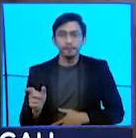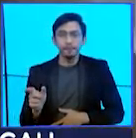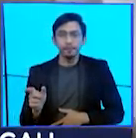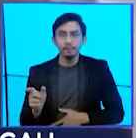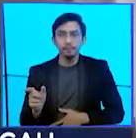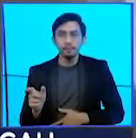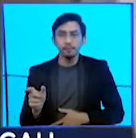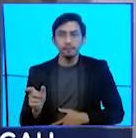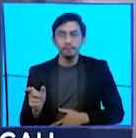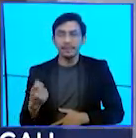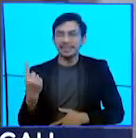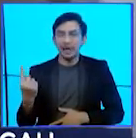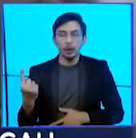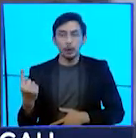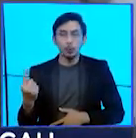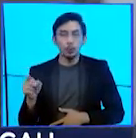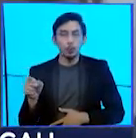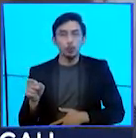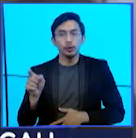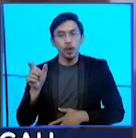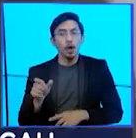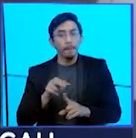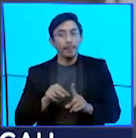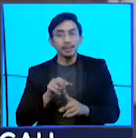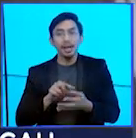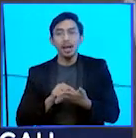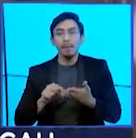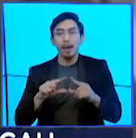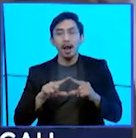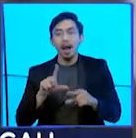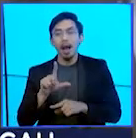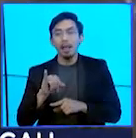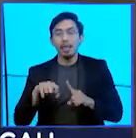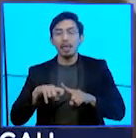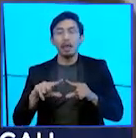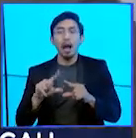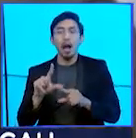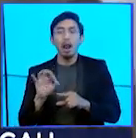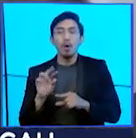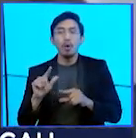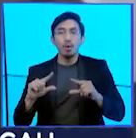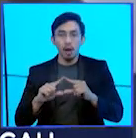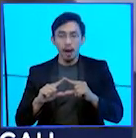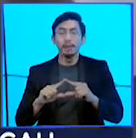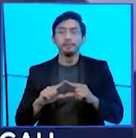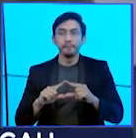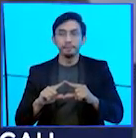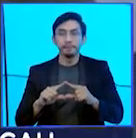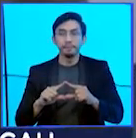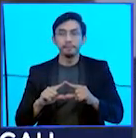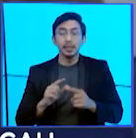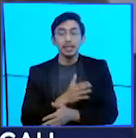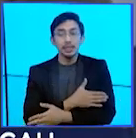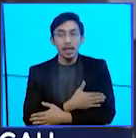satu DPO Ali Kalora, ya, jenazah sudah ada di Rumah